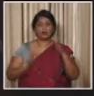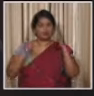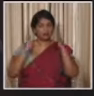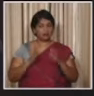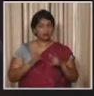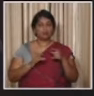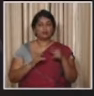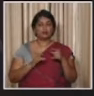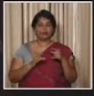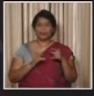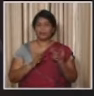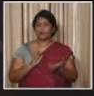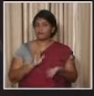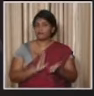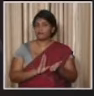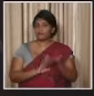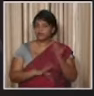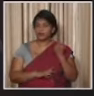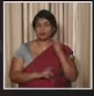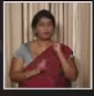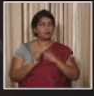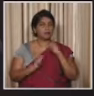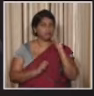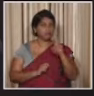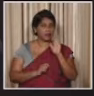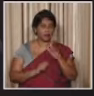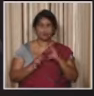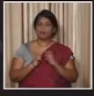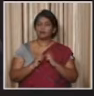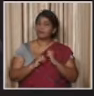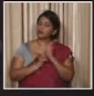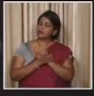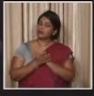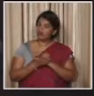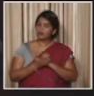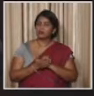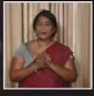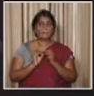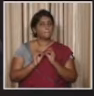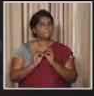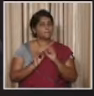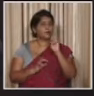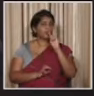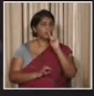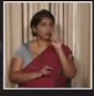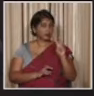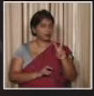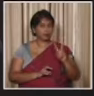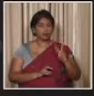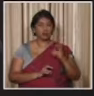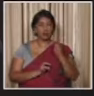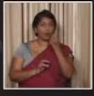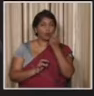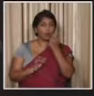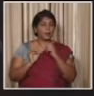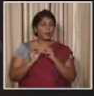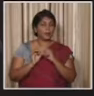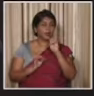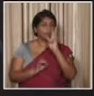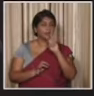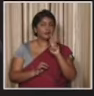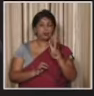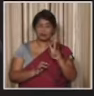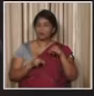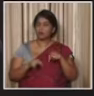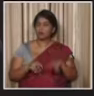වලට වැඩිපුර මිල ගණන් ගෙවලා ප්‍රශ්න තිබුණා. මේ සියල්ලෙන් බිලියන 32ක් රුපියල් බිලියන 32ක්